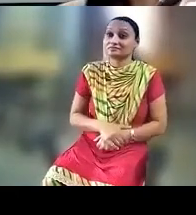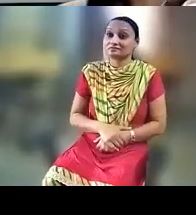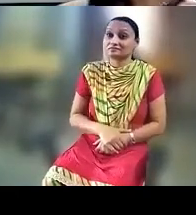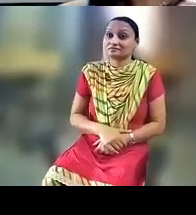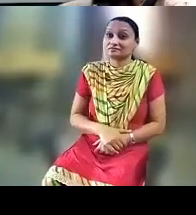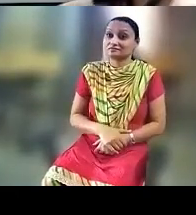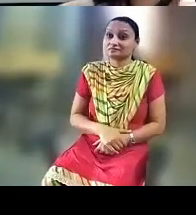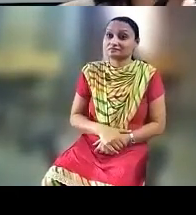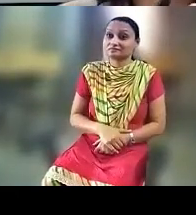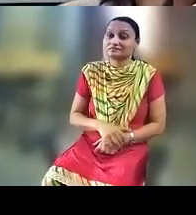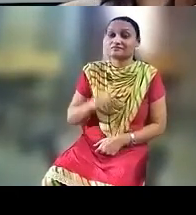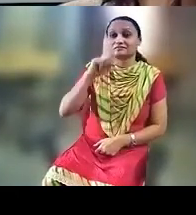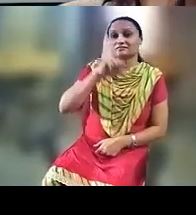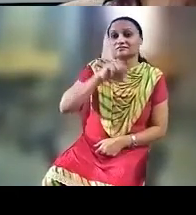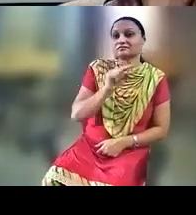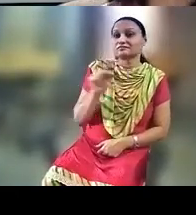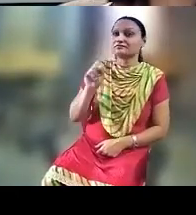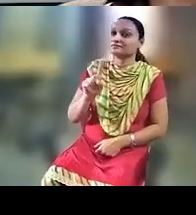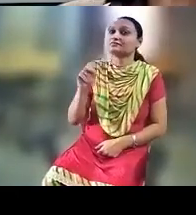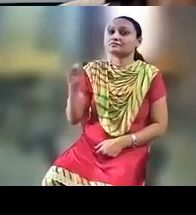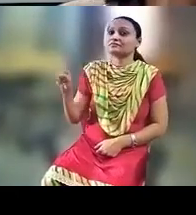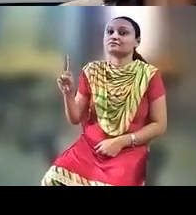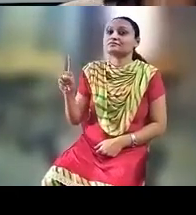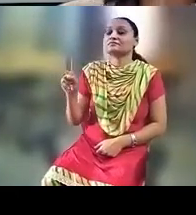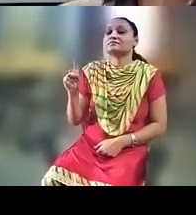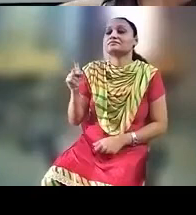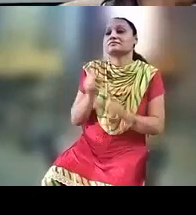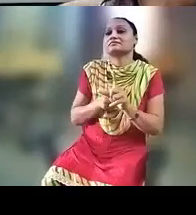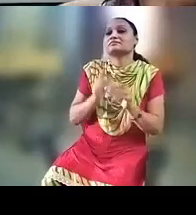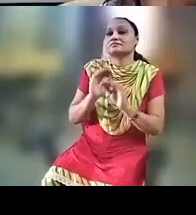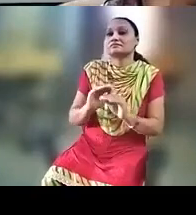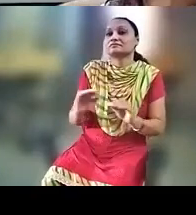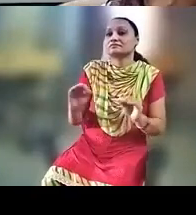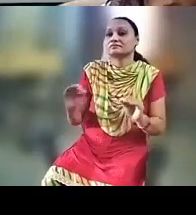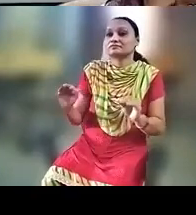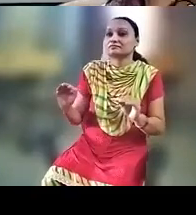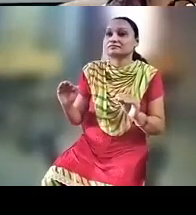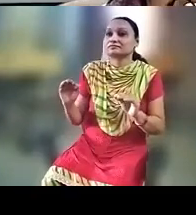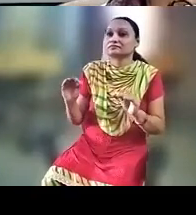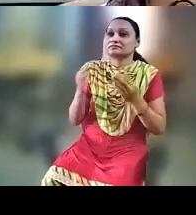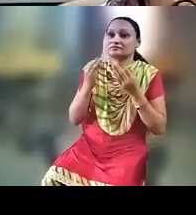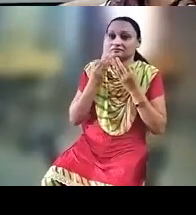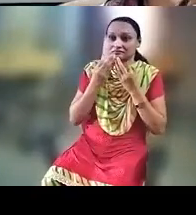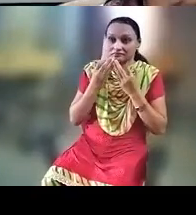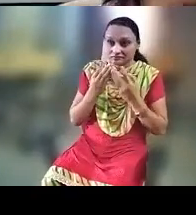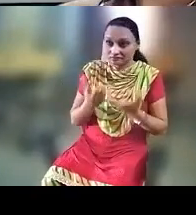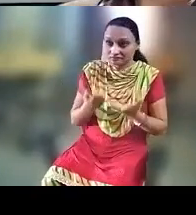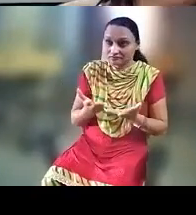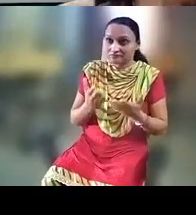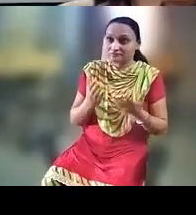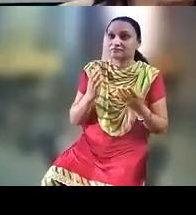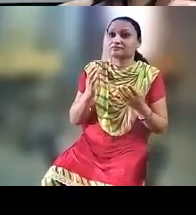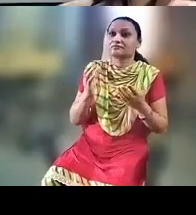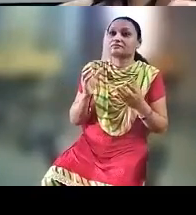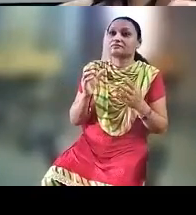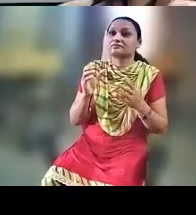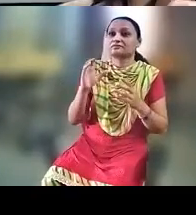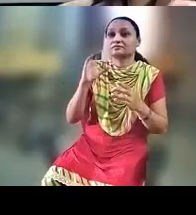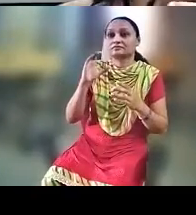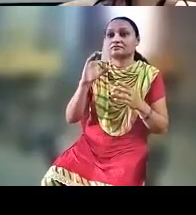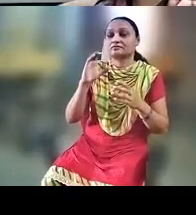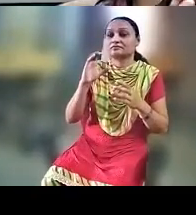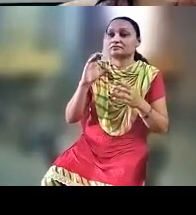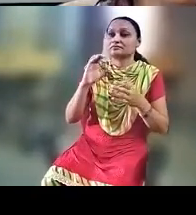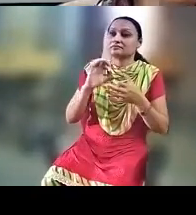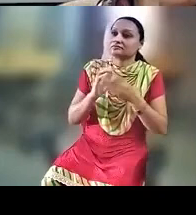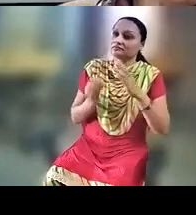9 से 12 साल के बच्चों को हमें स्कूल और कम्युनिटी ग्रुप्स जैसे स्पोर्ट्स टीम में इन्वॉल्व कराना चाहिए।